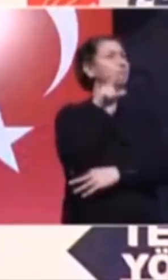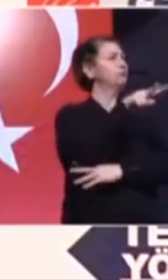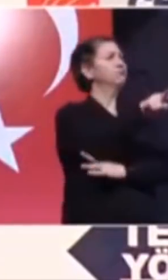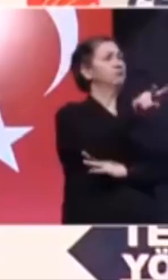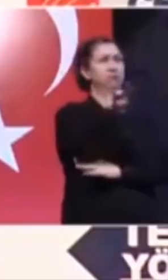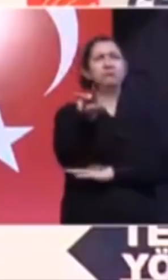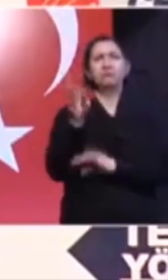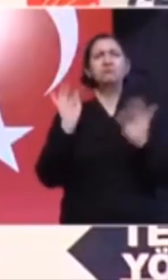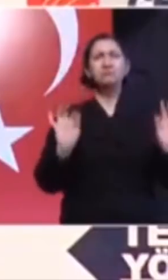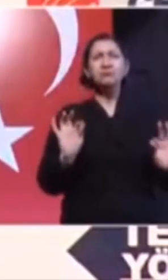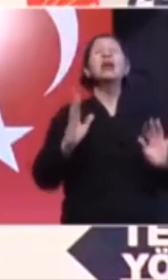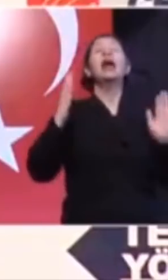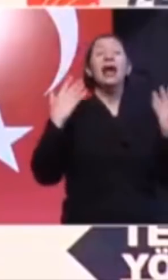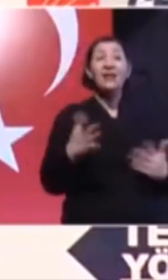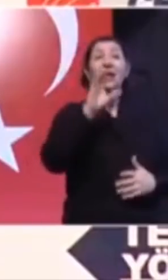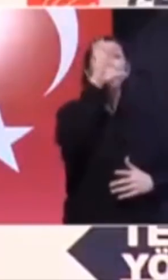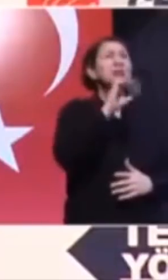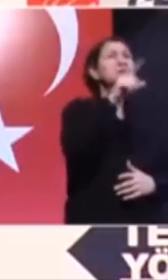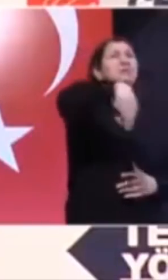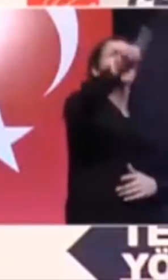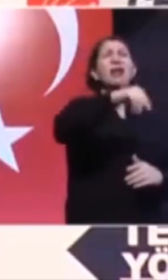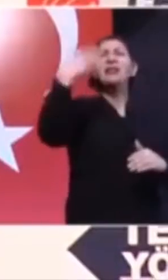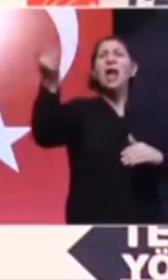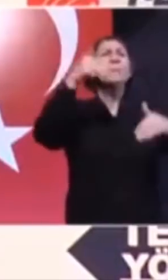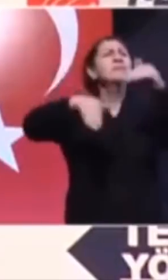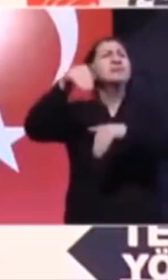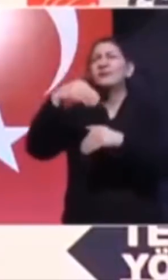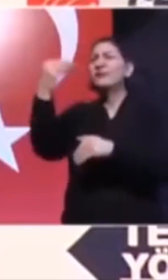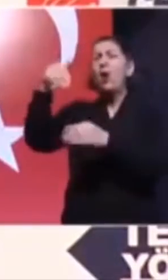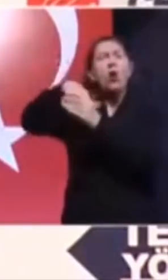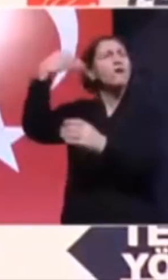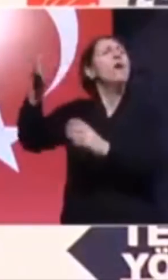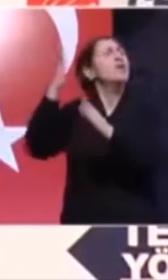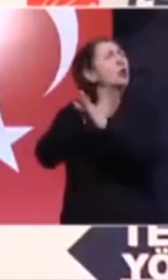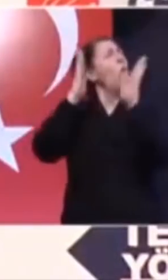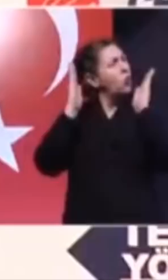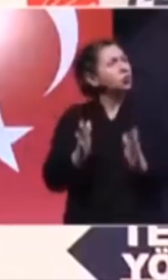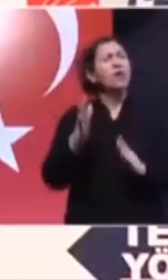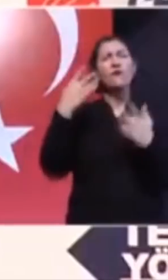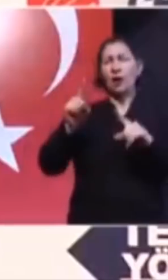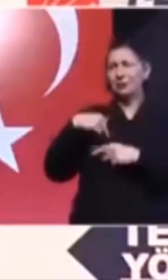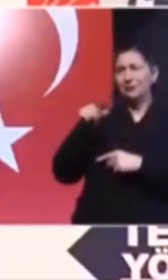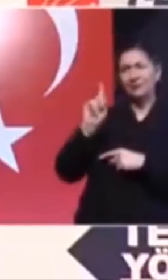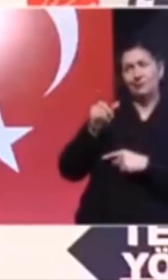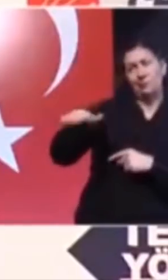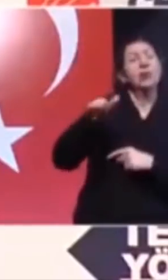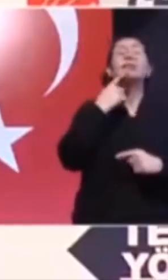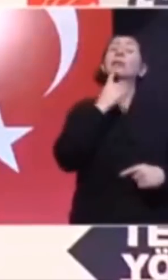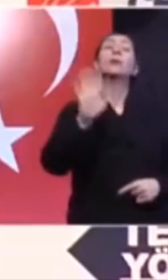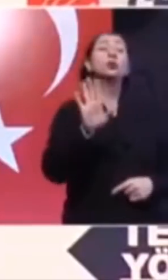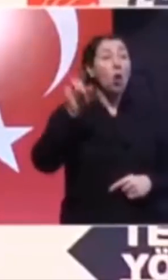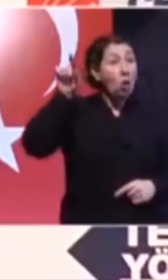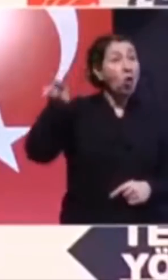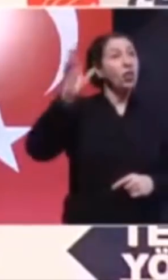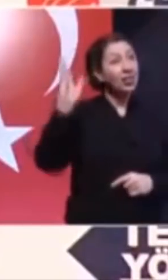görüyoruz. Hiçbirimiz diğer partilere oy veren vatandaşlarımızla farklı bir gözle bakmıyoruz.